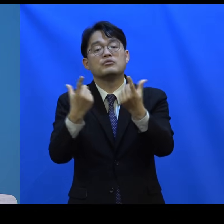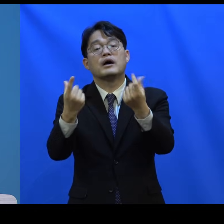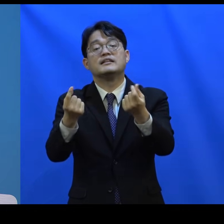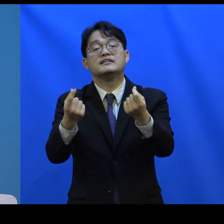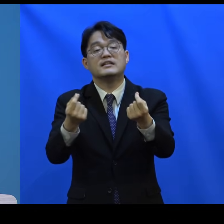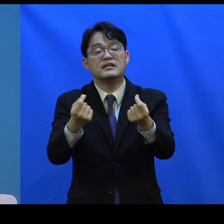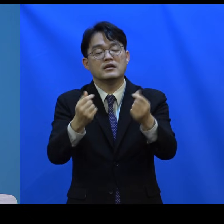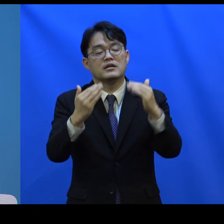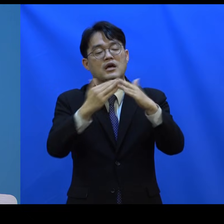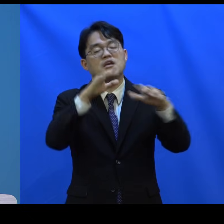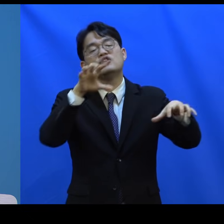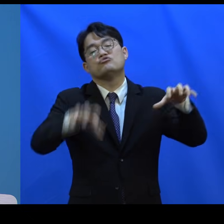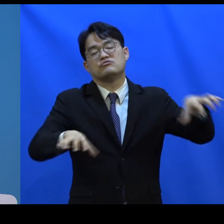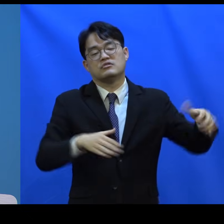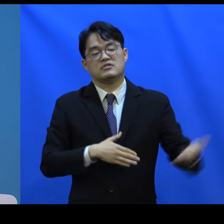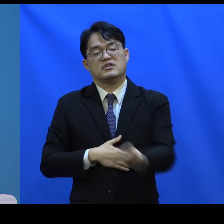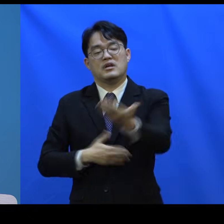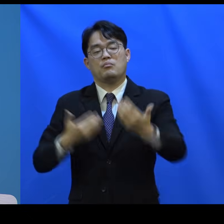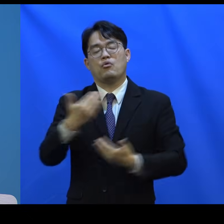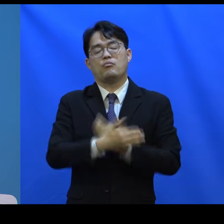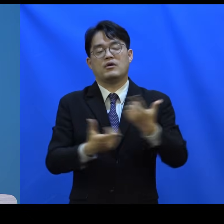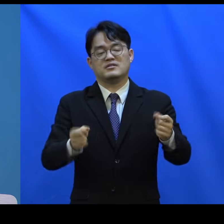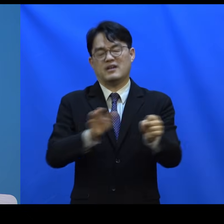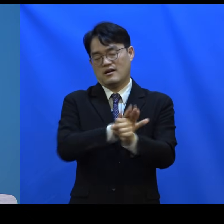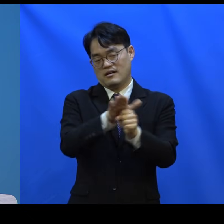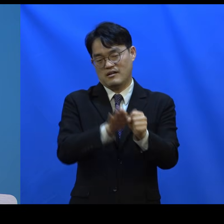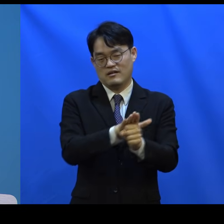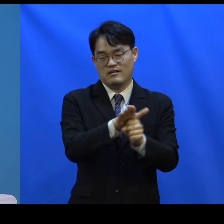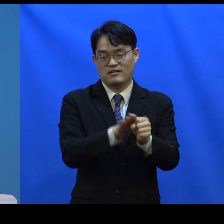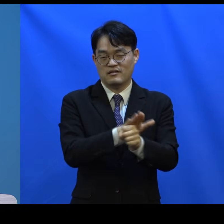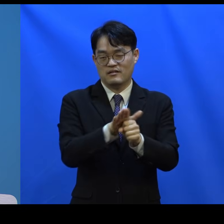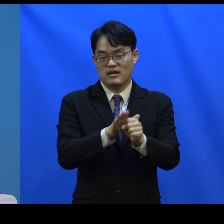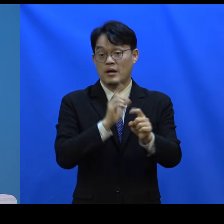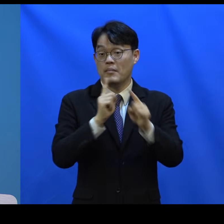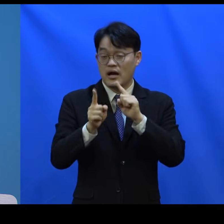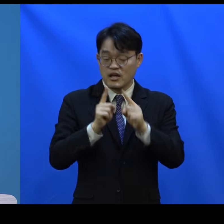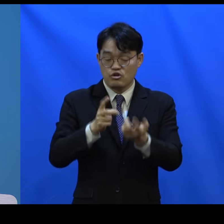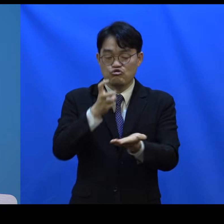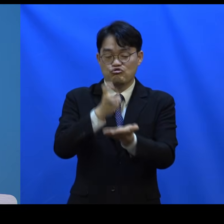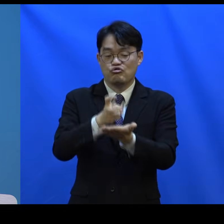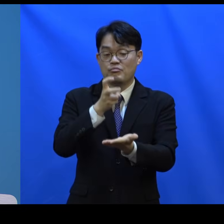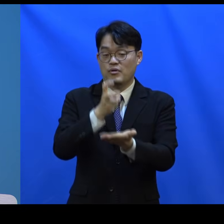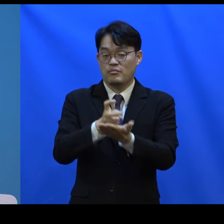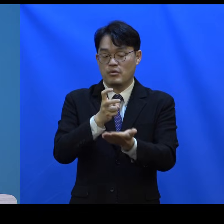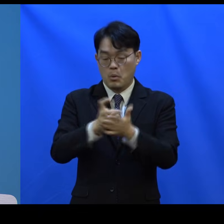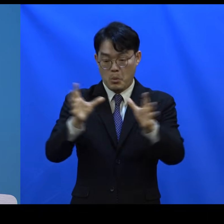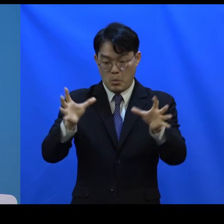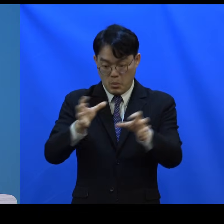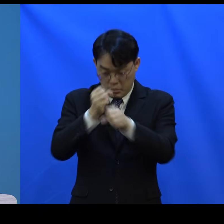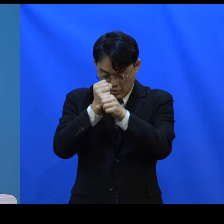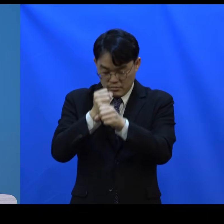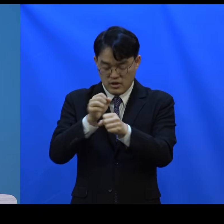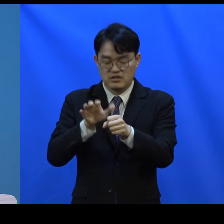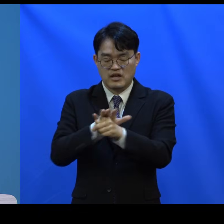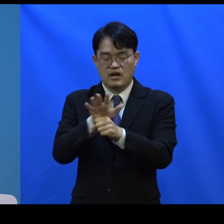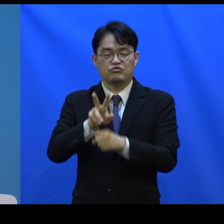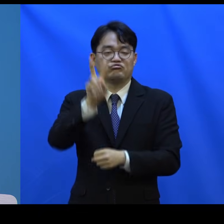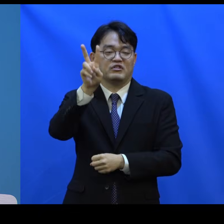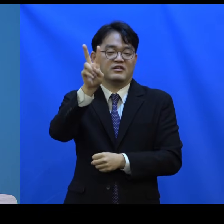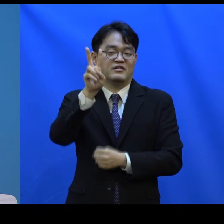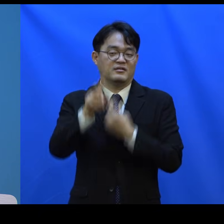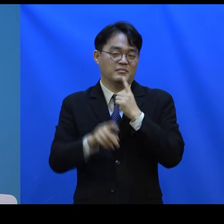요한계시록까지 하나님께서 우리에게 주신 율법의 본질이다. 이제 여기에서 우리가 흔들리지 말아야 된다는